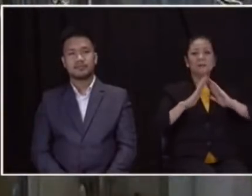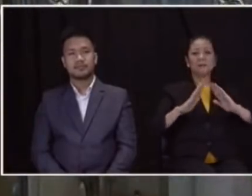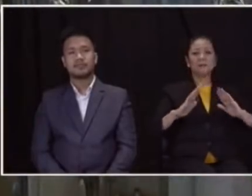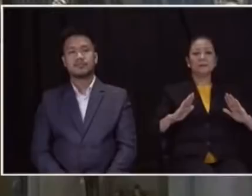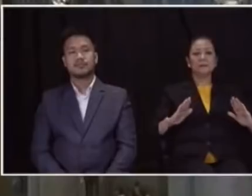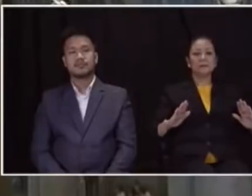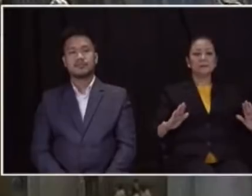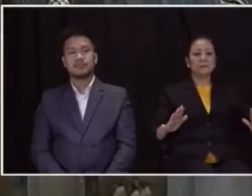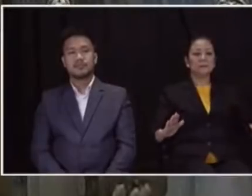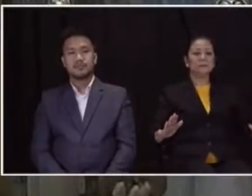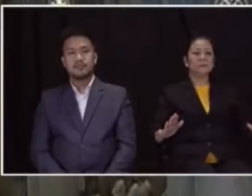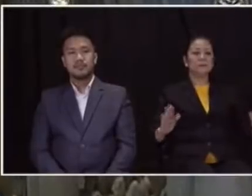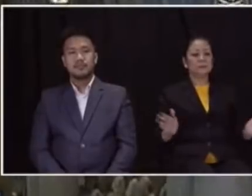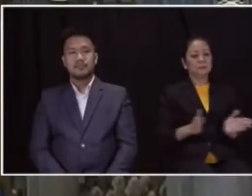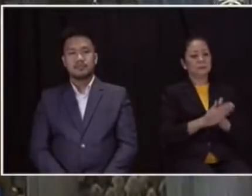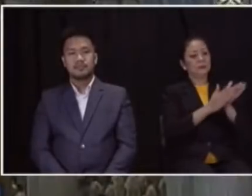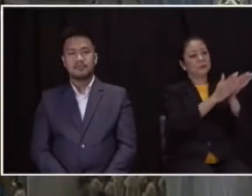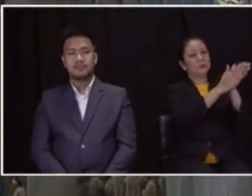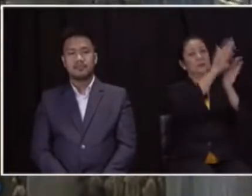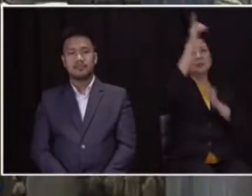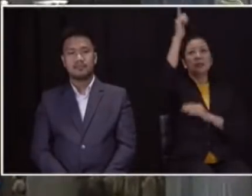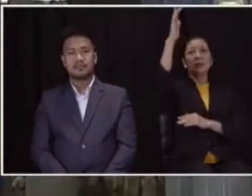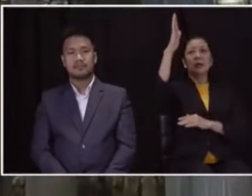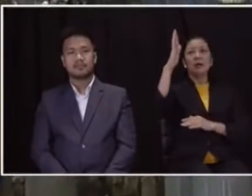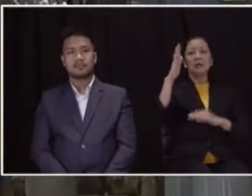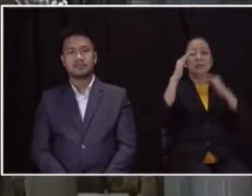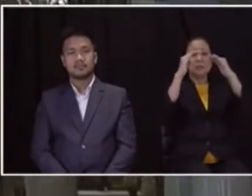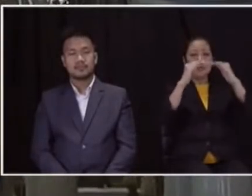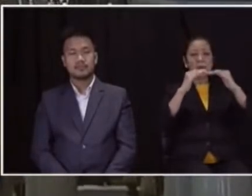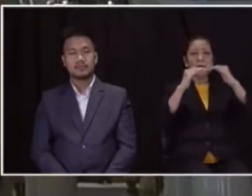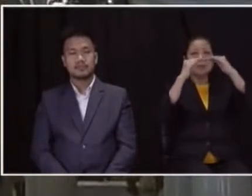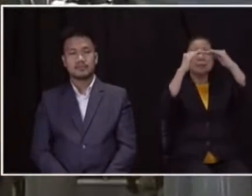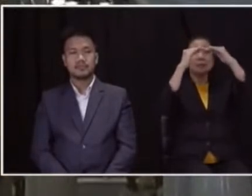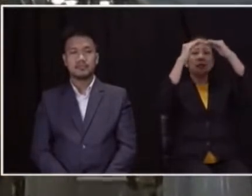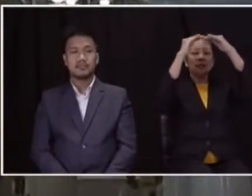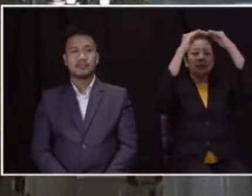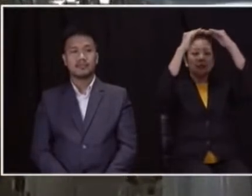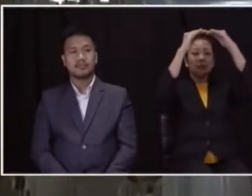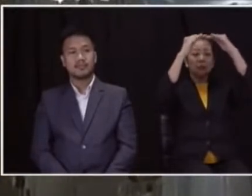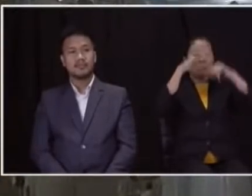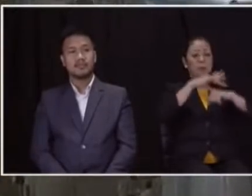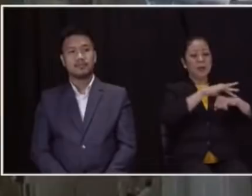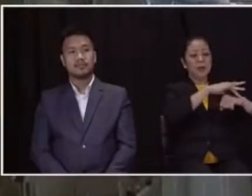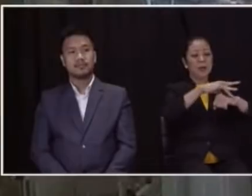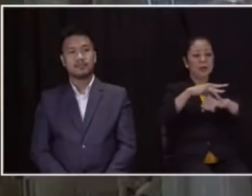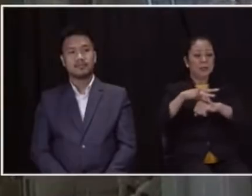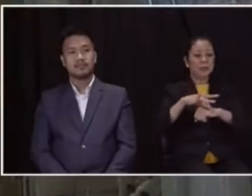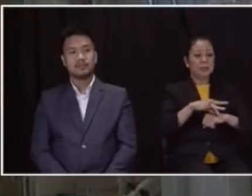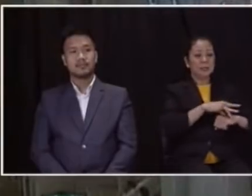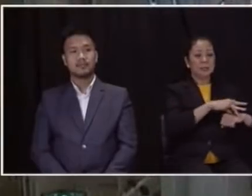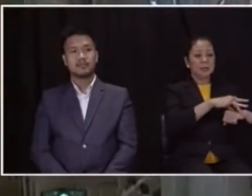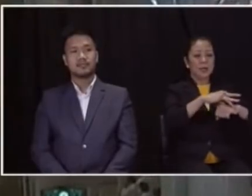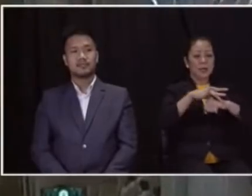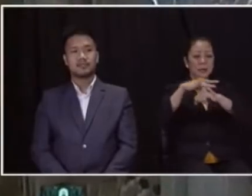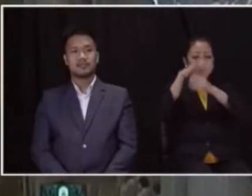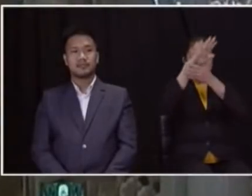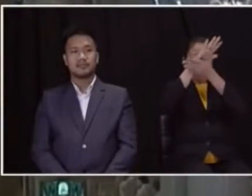kapayapaan. Uri sa Diyos sa kaitaasan at sa lupa'y